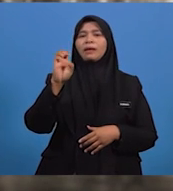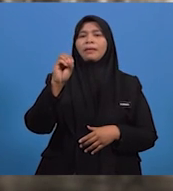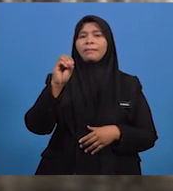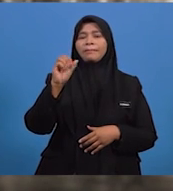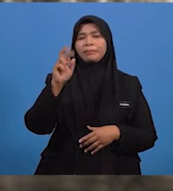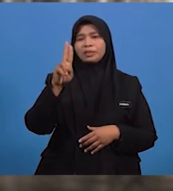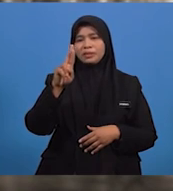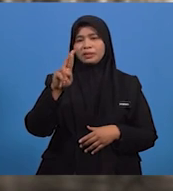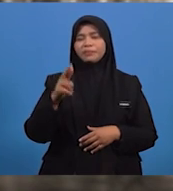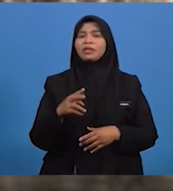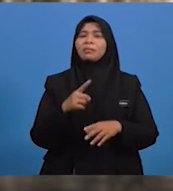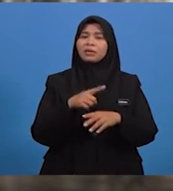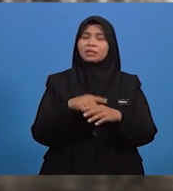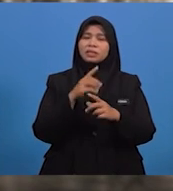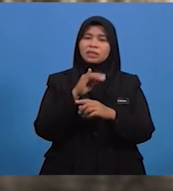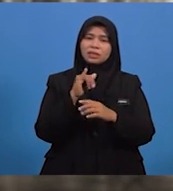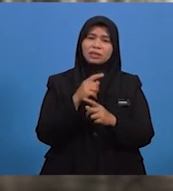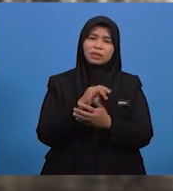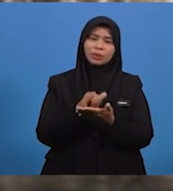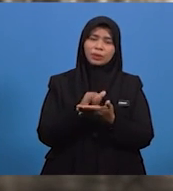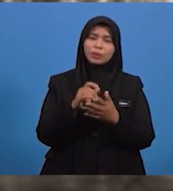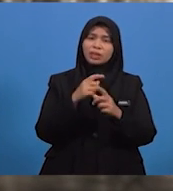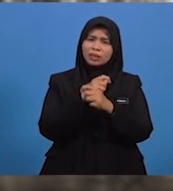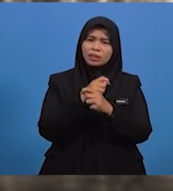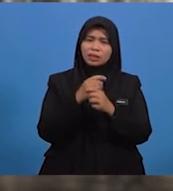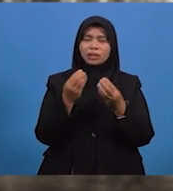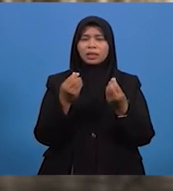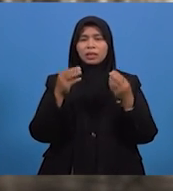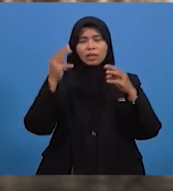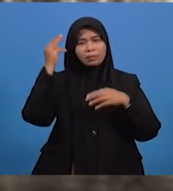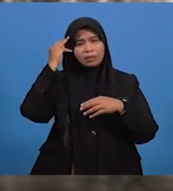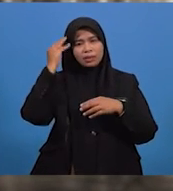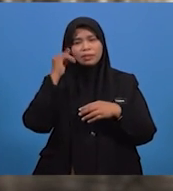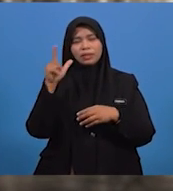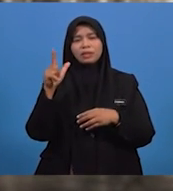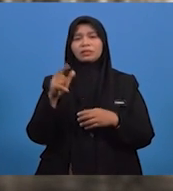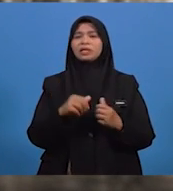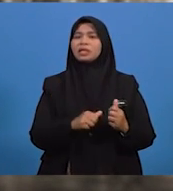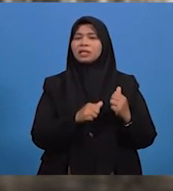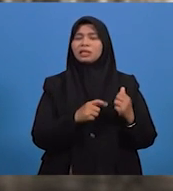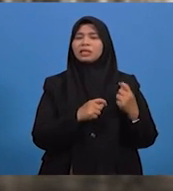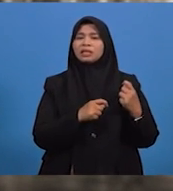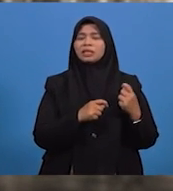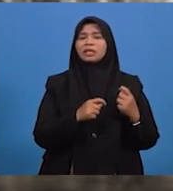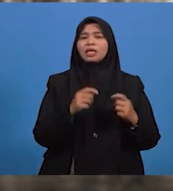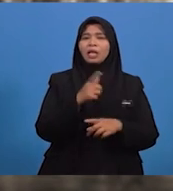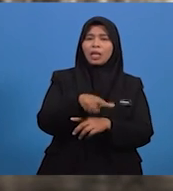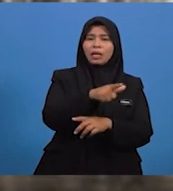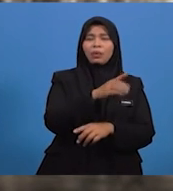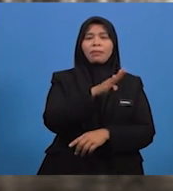itu, yang mempertahankan tanah Melayu ialah Angkatan Laut British